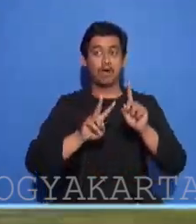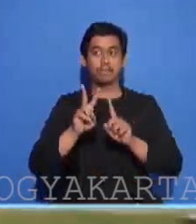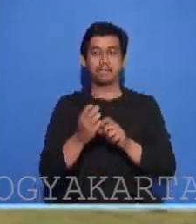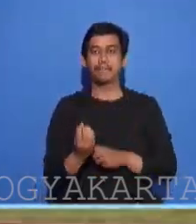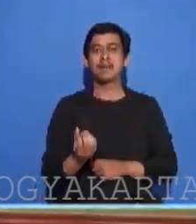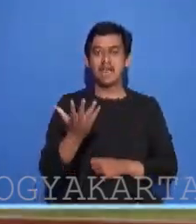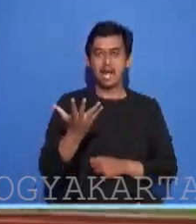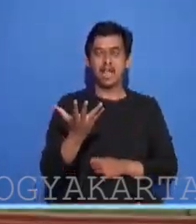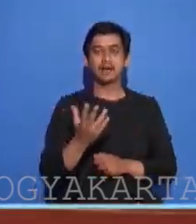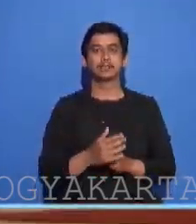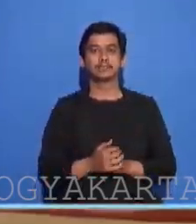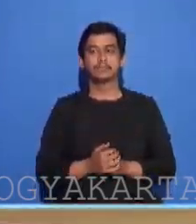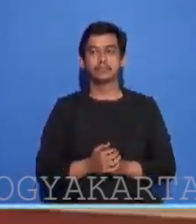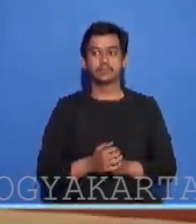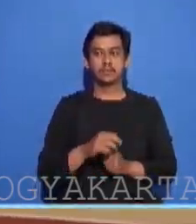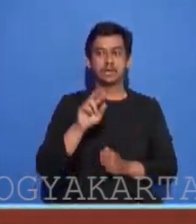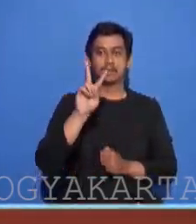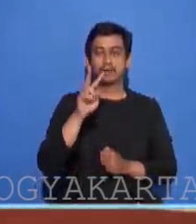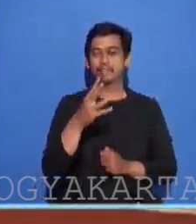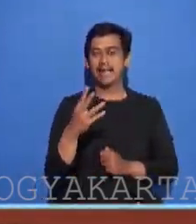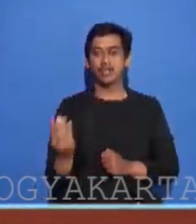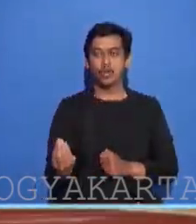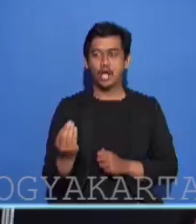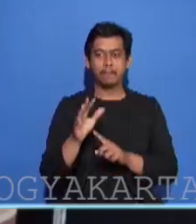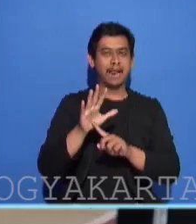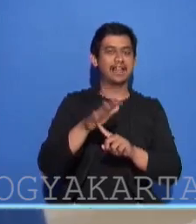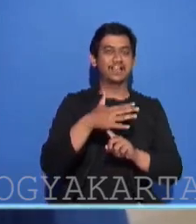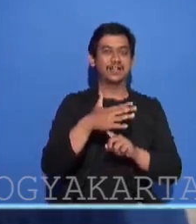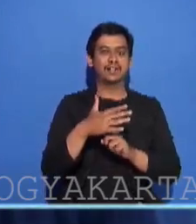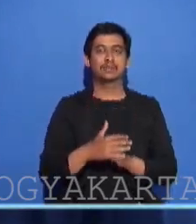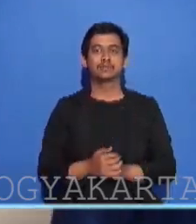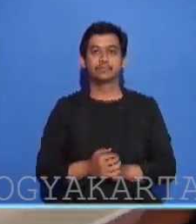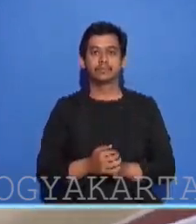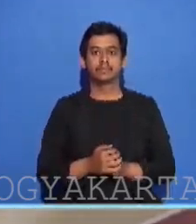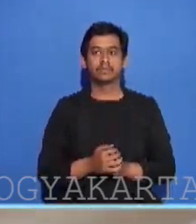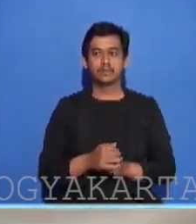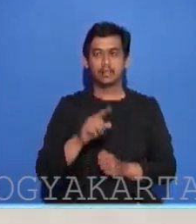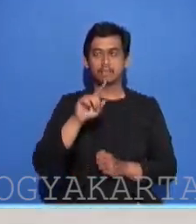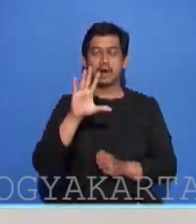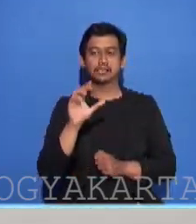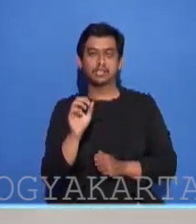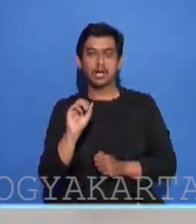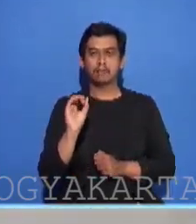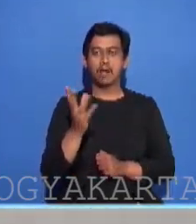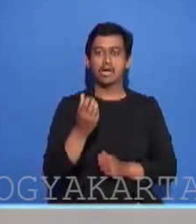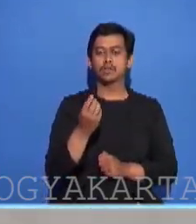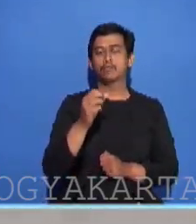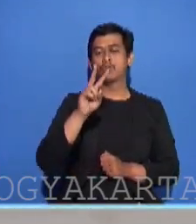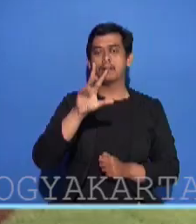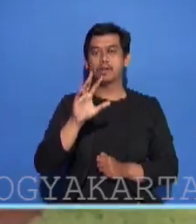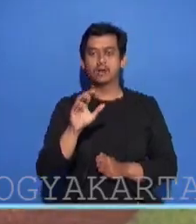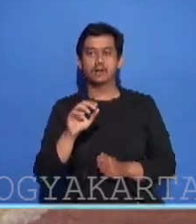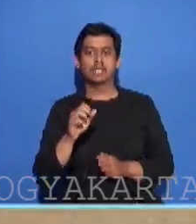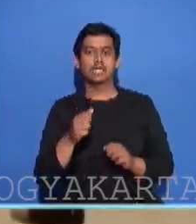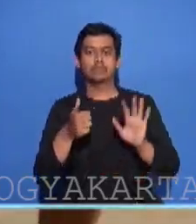disusul Kontingen bantal yang meraih 6 emas 7 perak dan 3 perunggu peringkat ketiga diraih kota Jogja dengan 5 Emas 6 perak 6